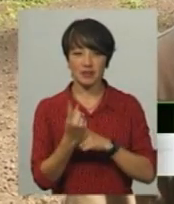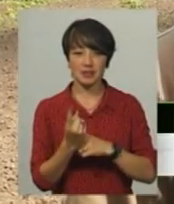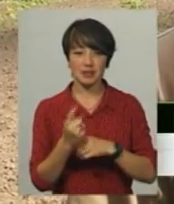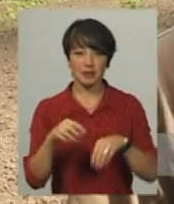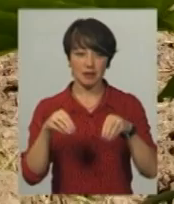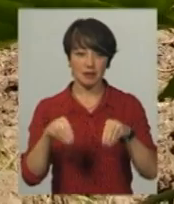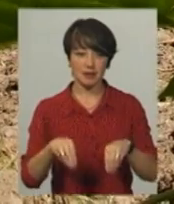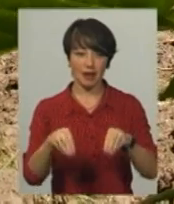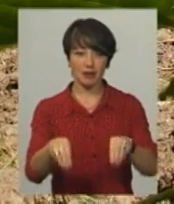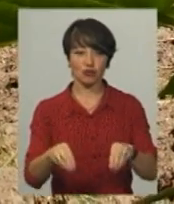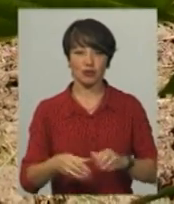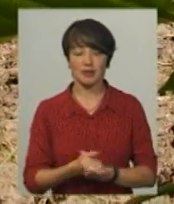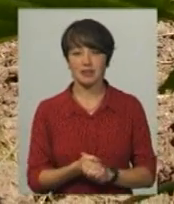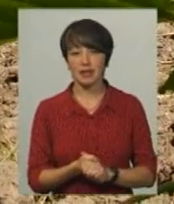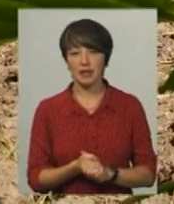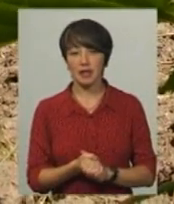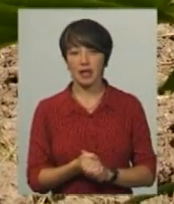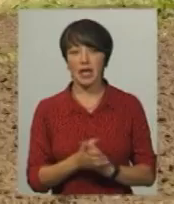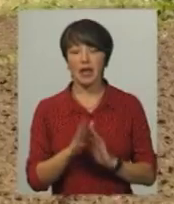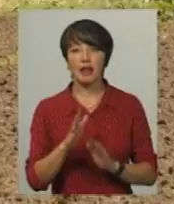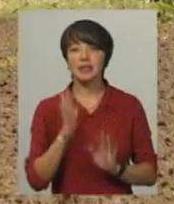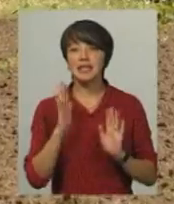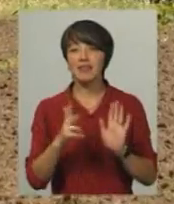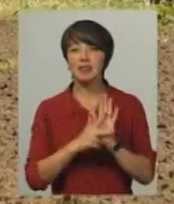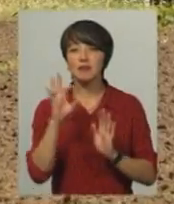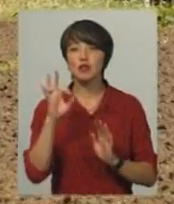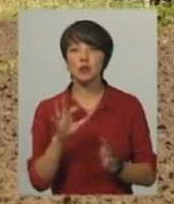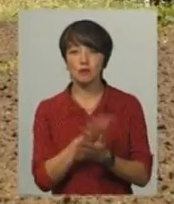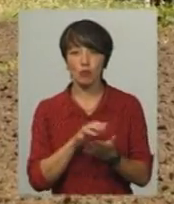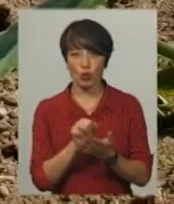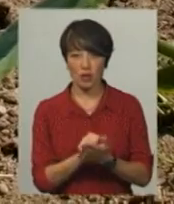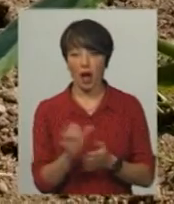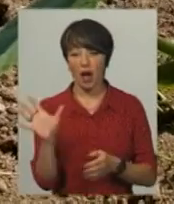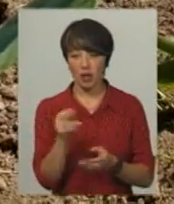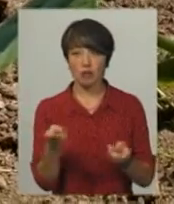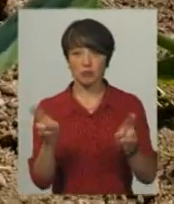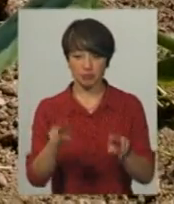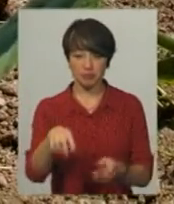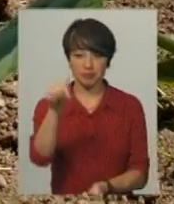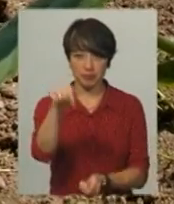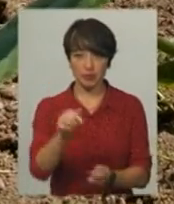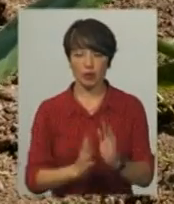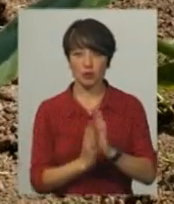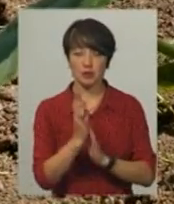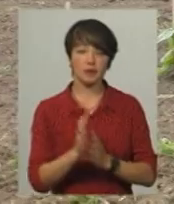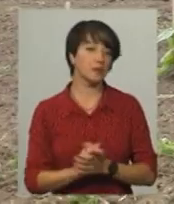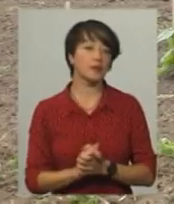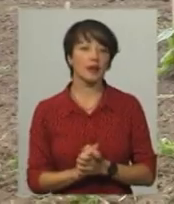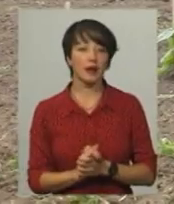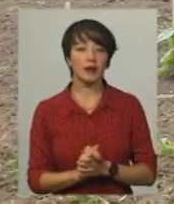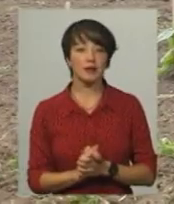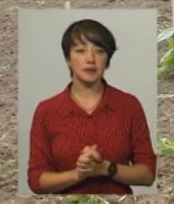появився посадматеріал. Неї прийнялося лише 8% із усіх посаджених саджанців, каже Михайло Войтко. Схема